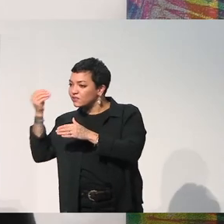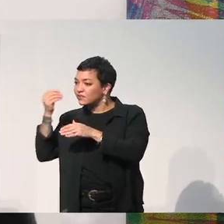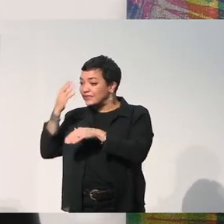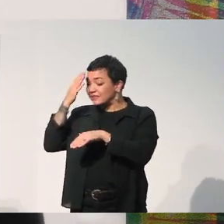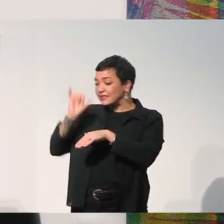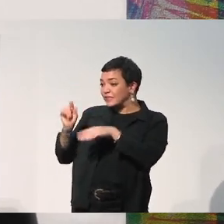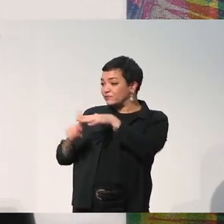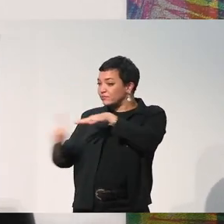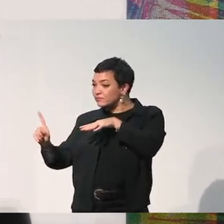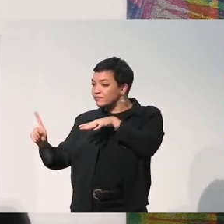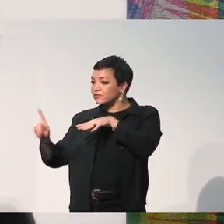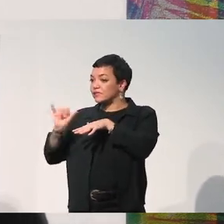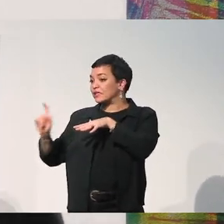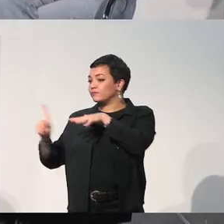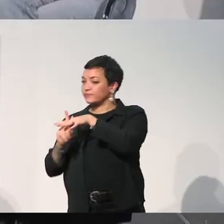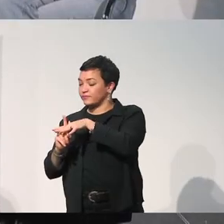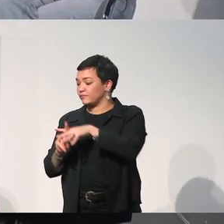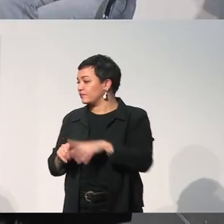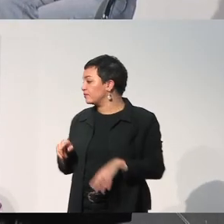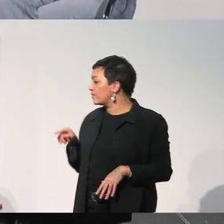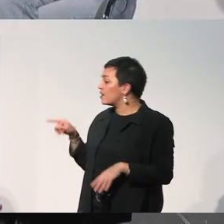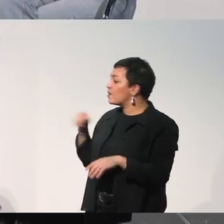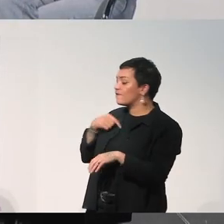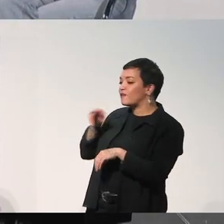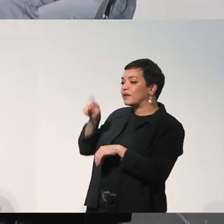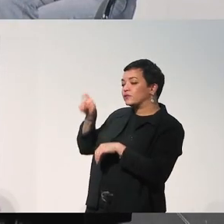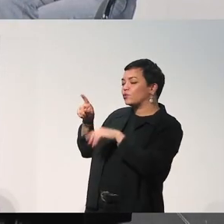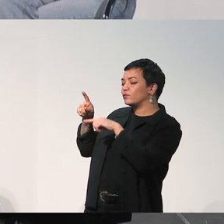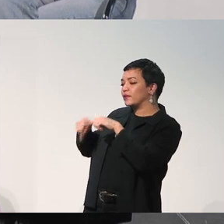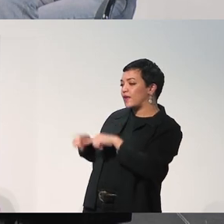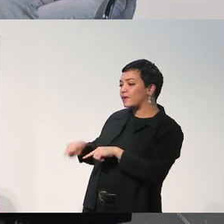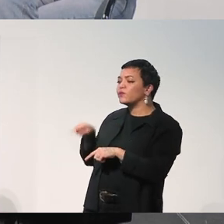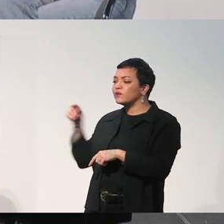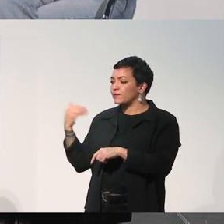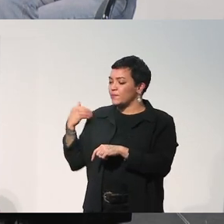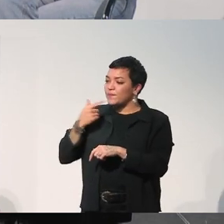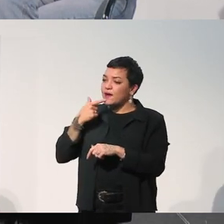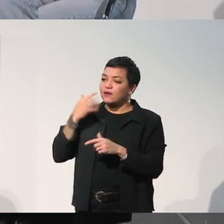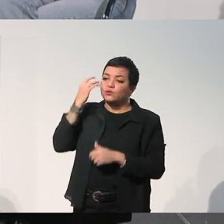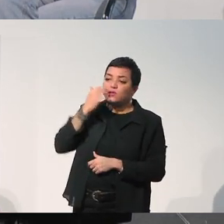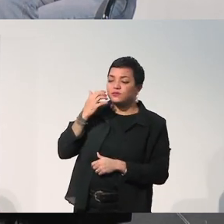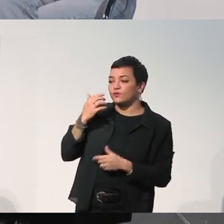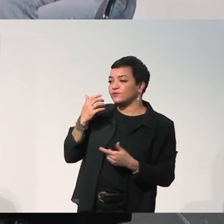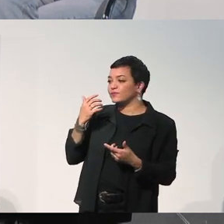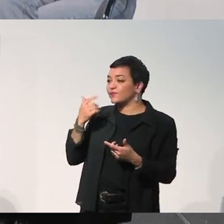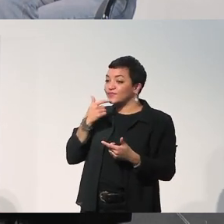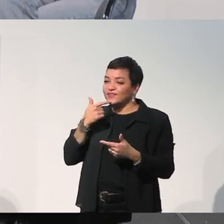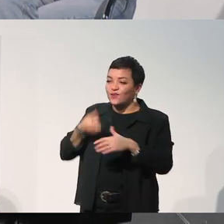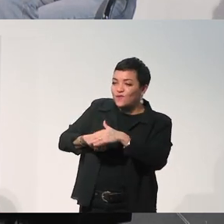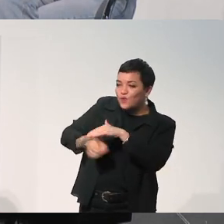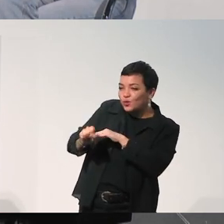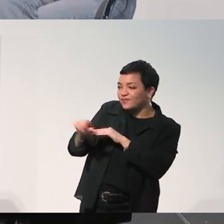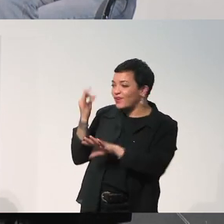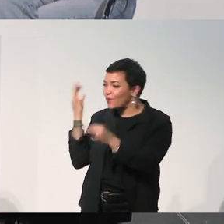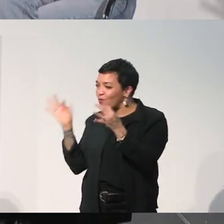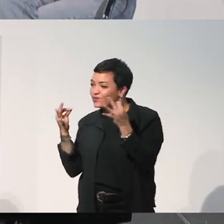reviendra bien évidemment davantage dans le détail, mais vous le disiez, c'est l'adolescence, donc c'est le foot, c'est la découverte de la sexualité,